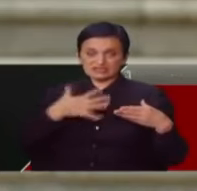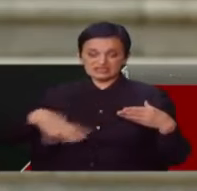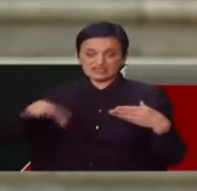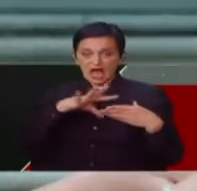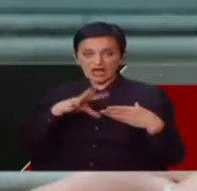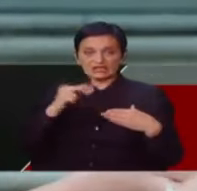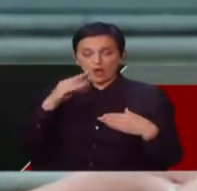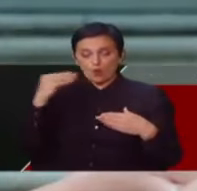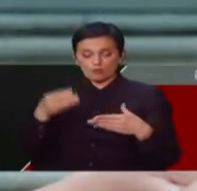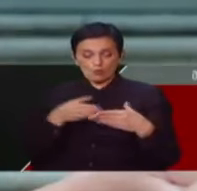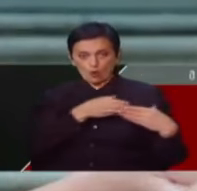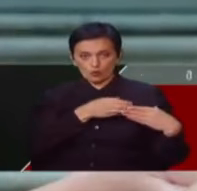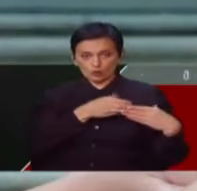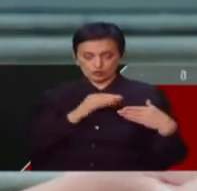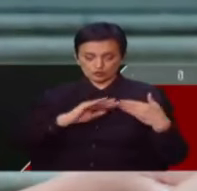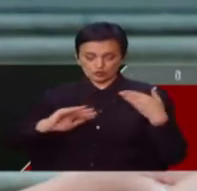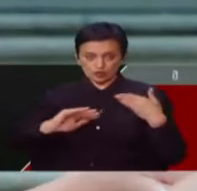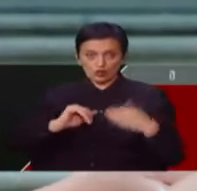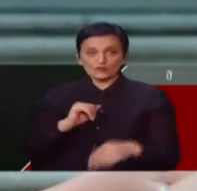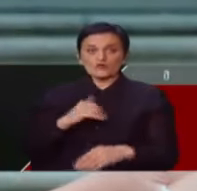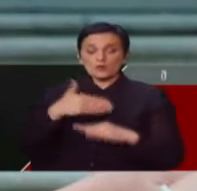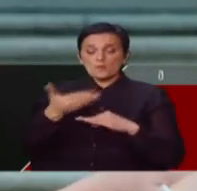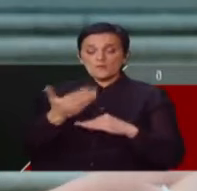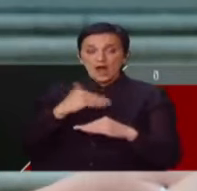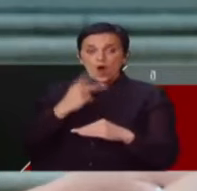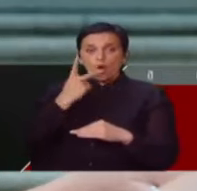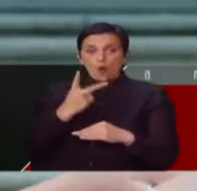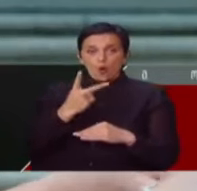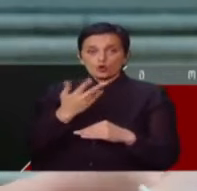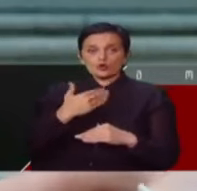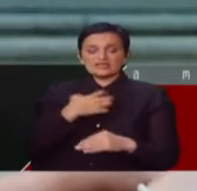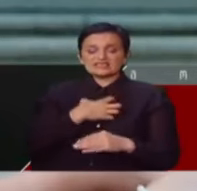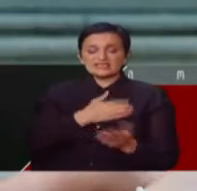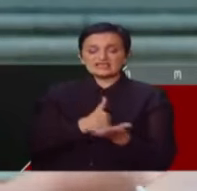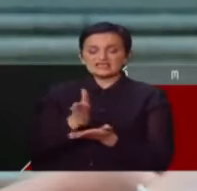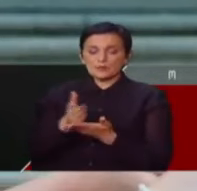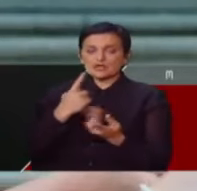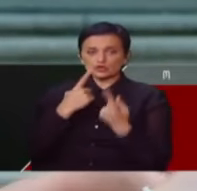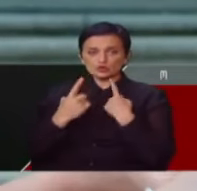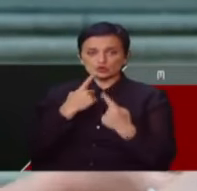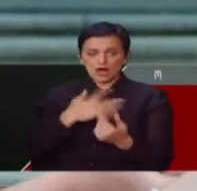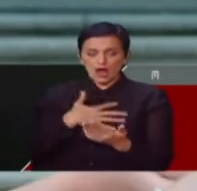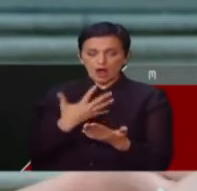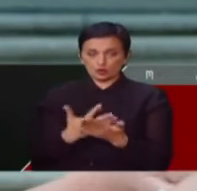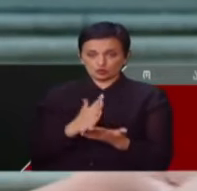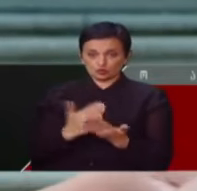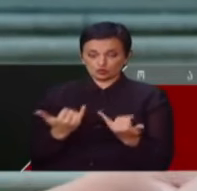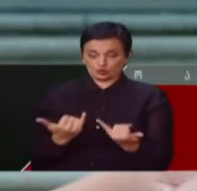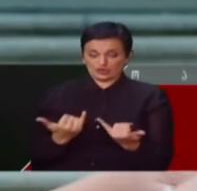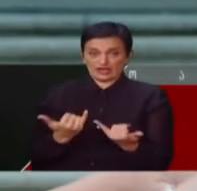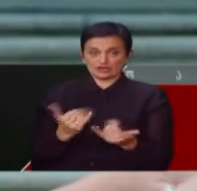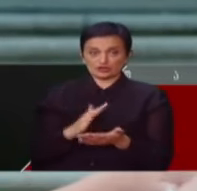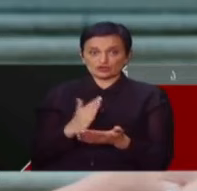საქართველოდან და მოლდოვიდან. ხარებმა ისაუბრეს ორმხრივი ურთიერთობის ყველა ძირითად მიმართულებაზე, რაც აქტუალურია დღეს